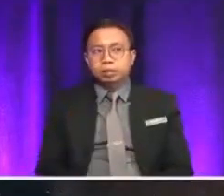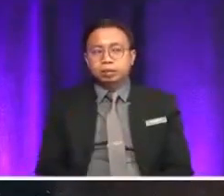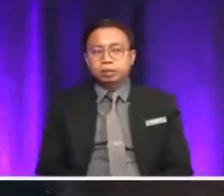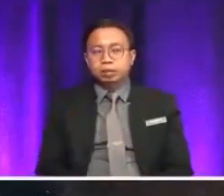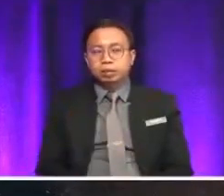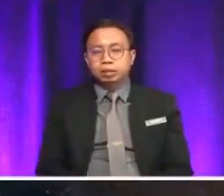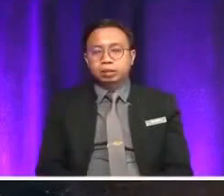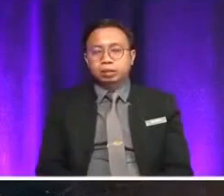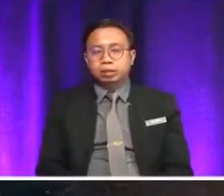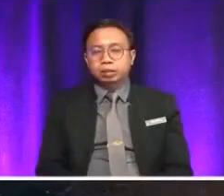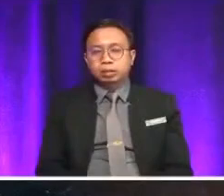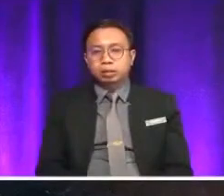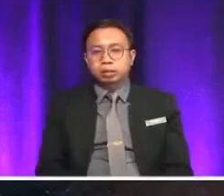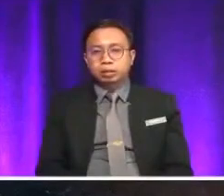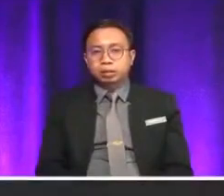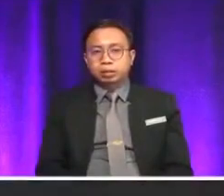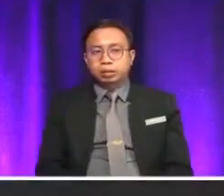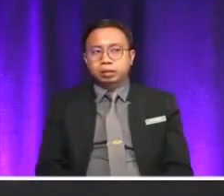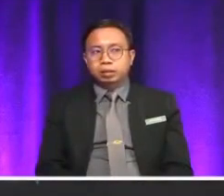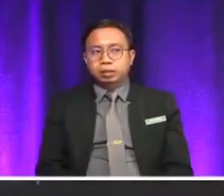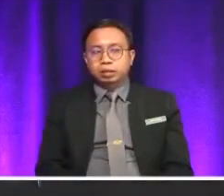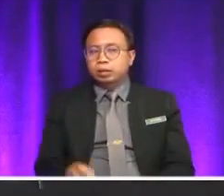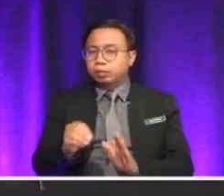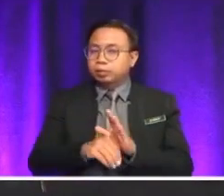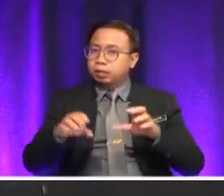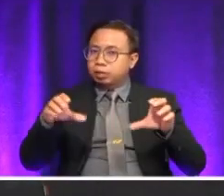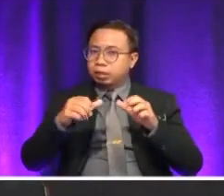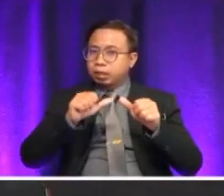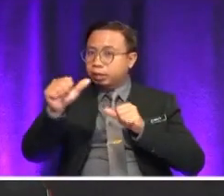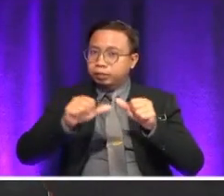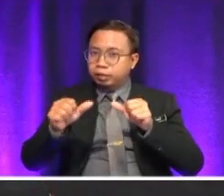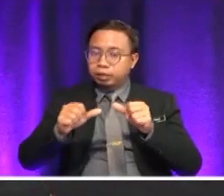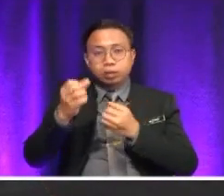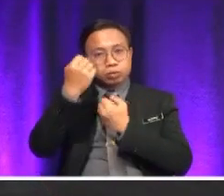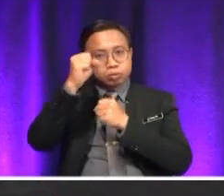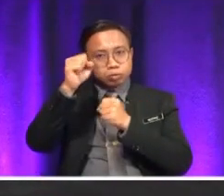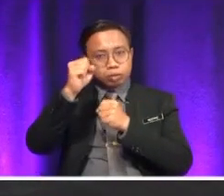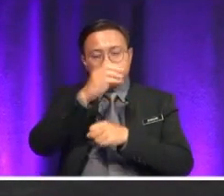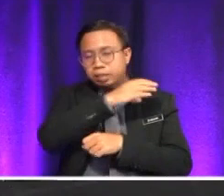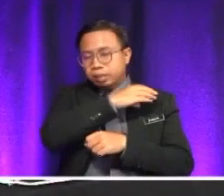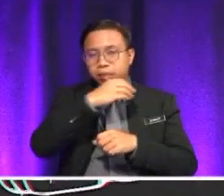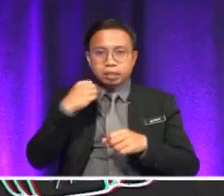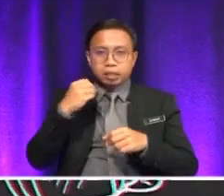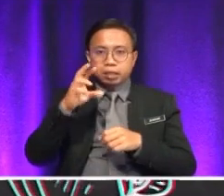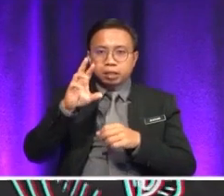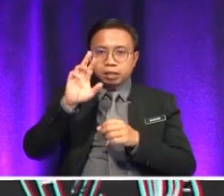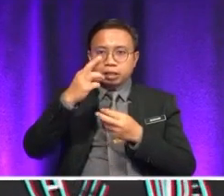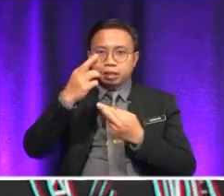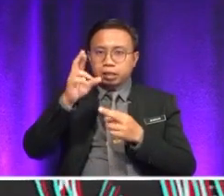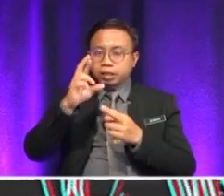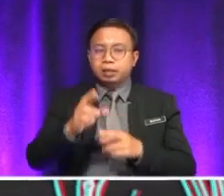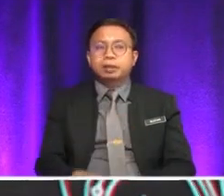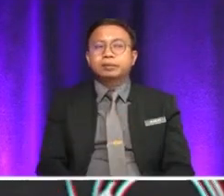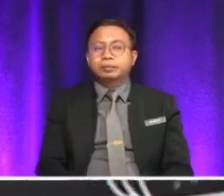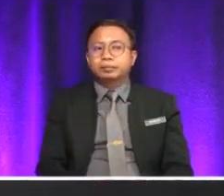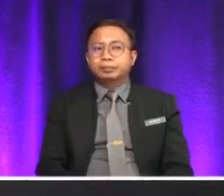Okey. Apa boleh lagi sekali? Melakukan aktiviti sukan dan riadah. Seperti apa tu? Laju pula.